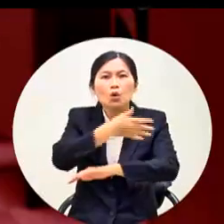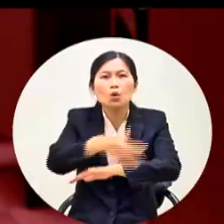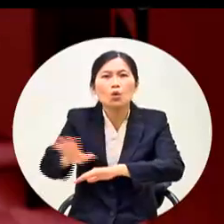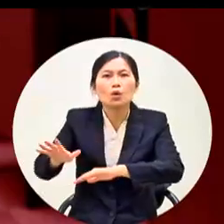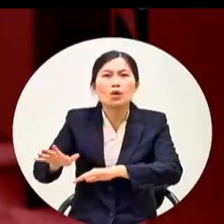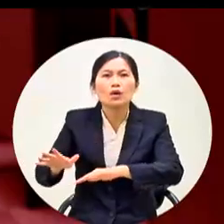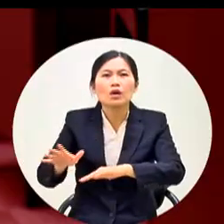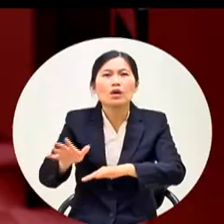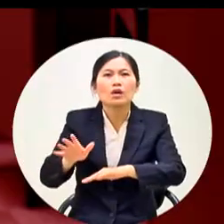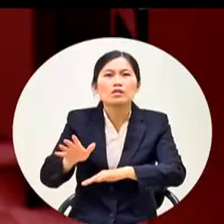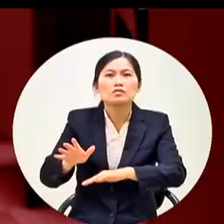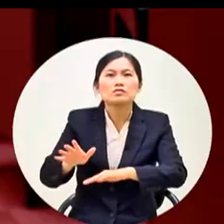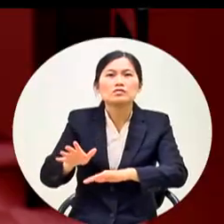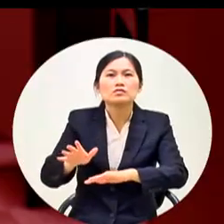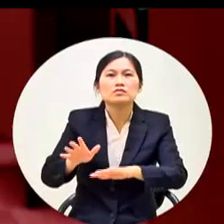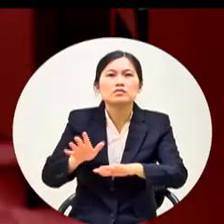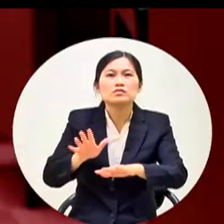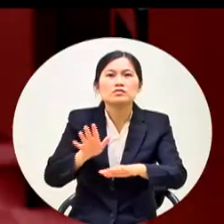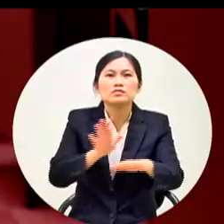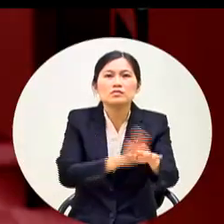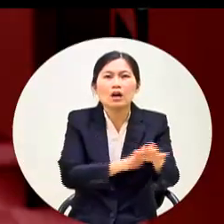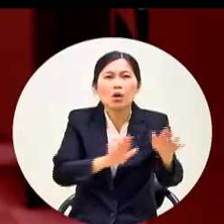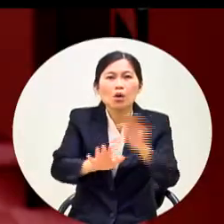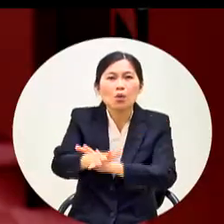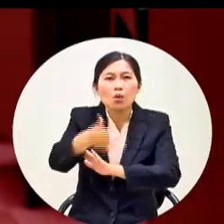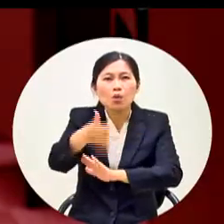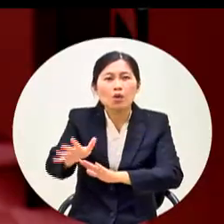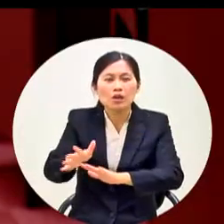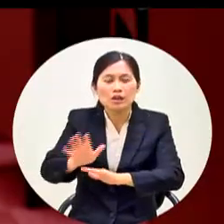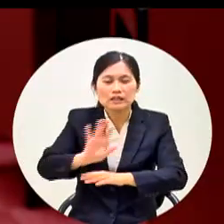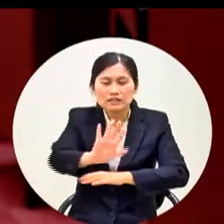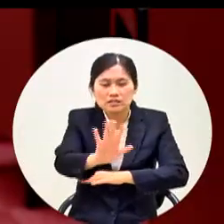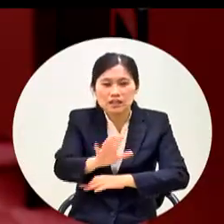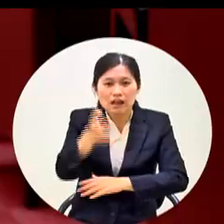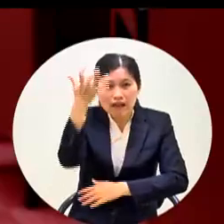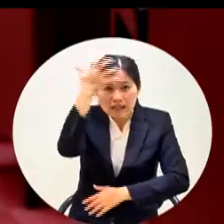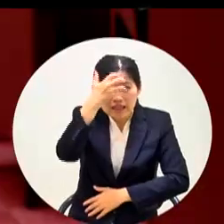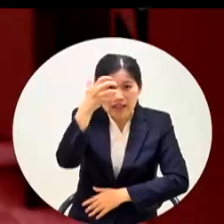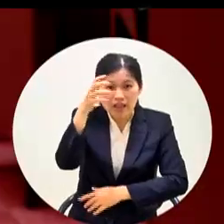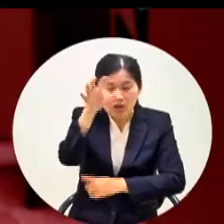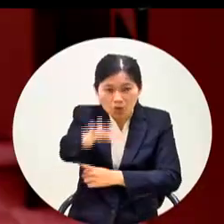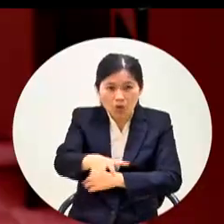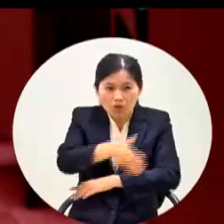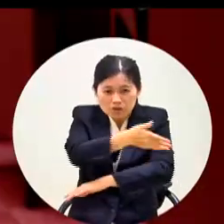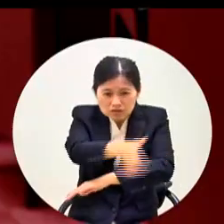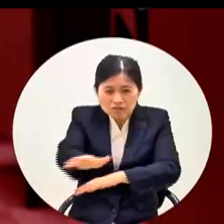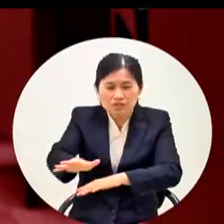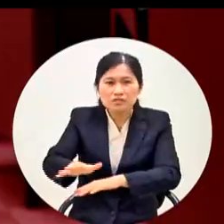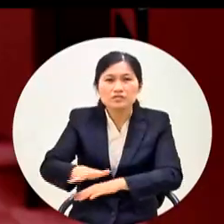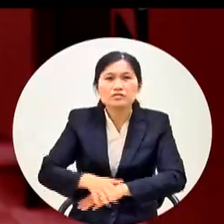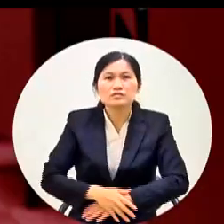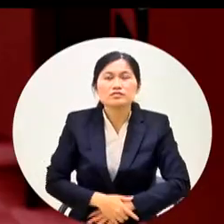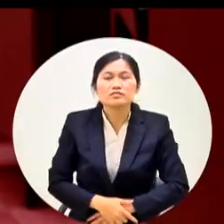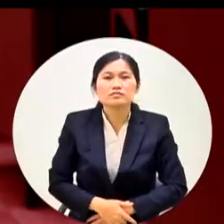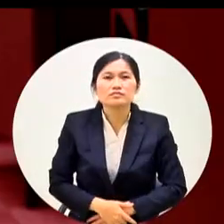溪，前端有一个老龙溪，还有布唐布纳